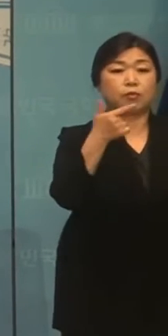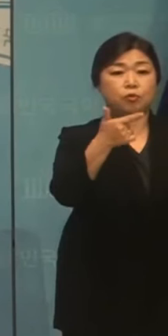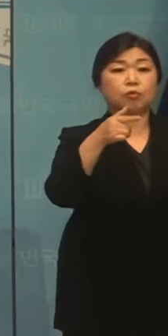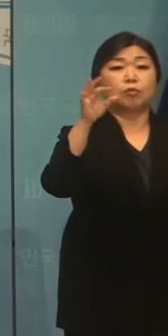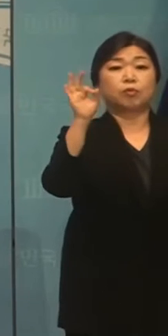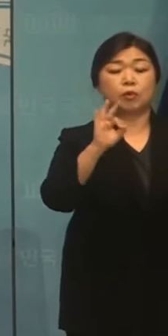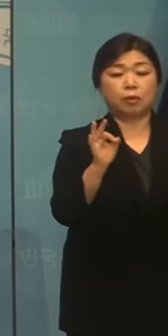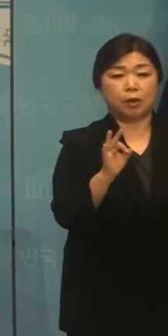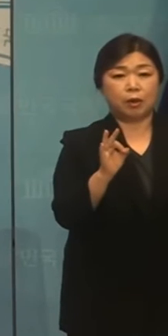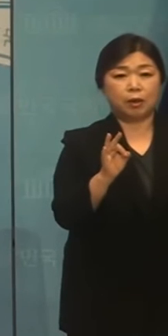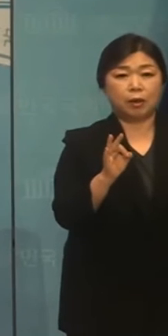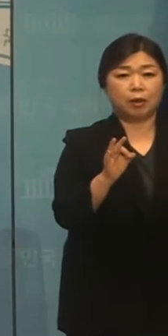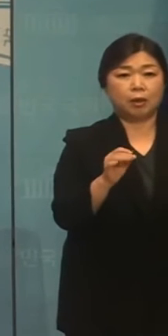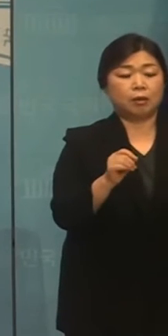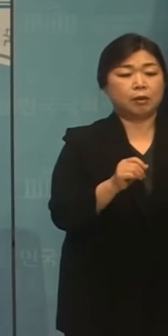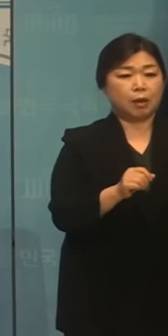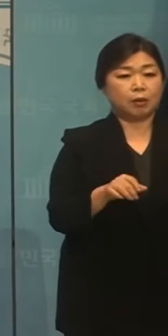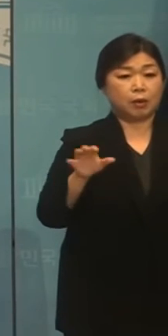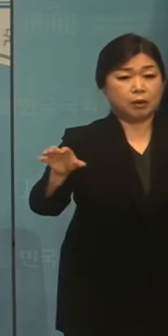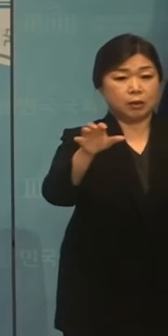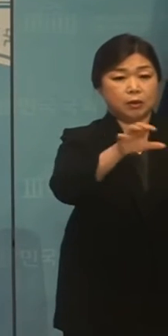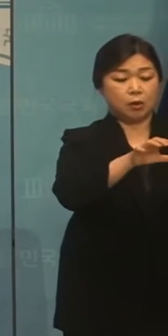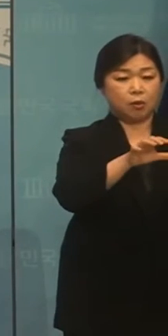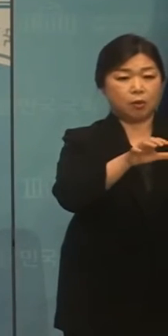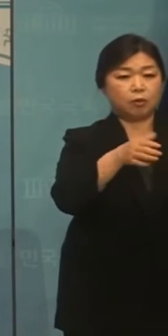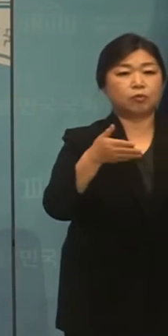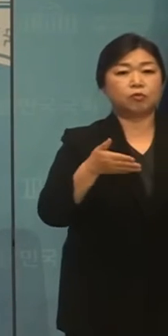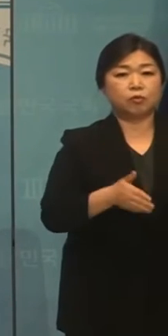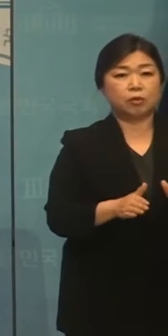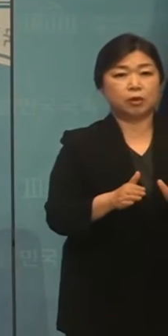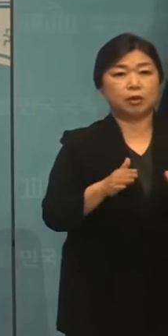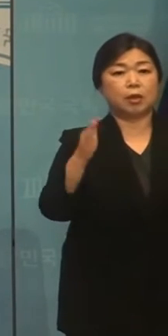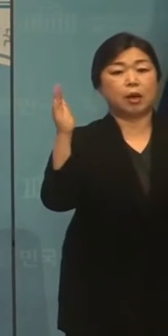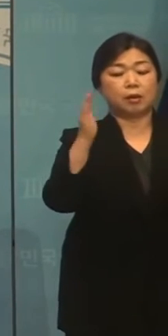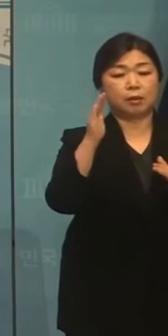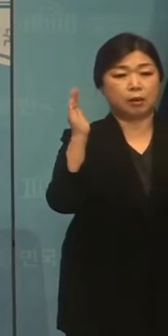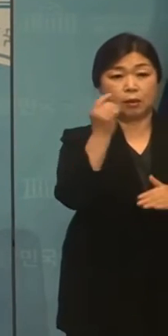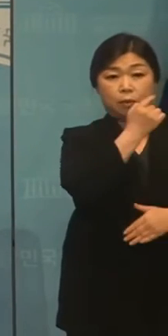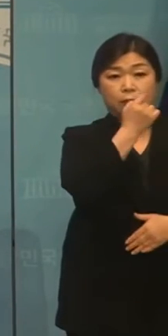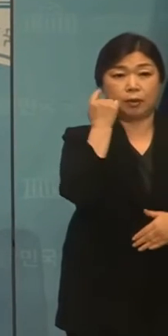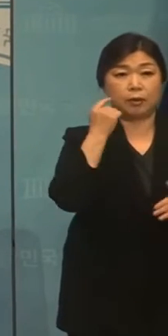66.6%가 이 5개 지역 출신인 것으로